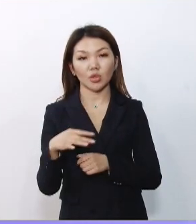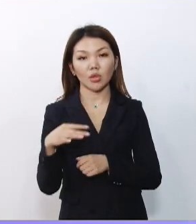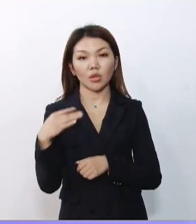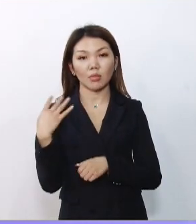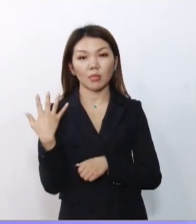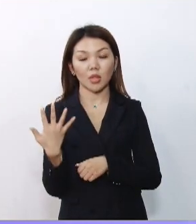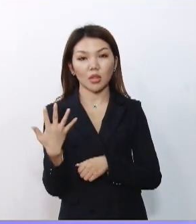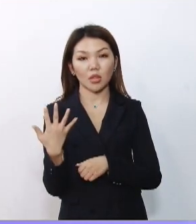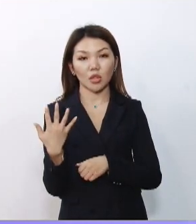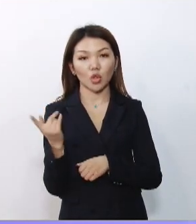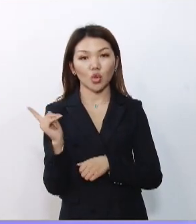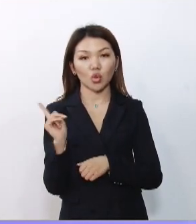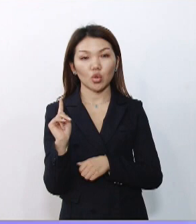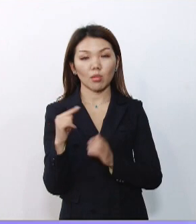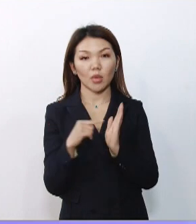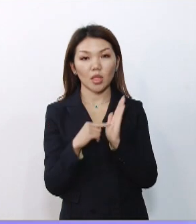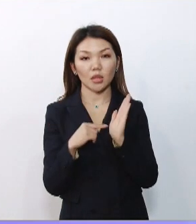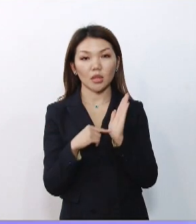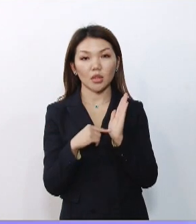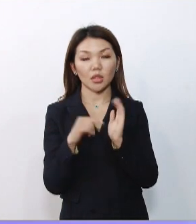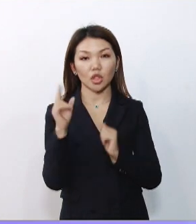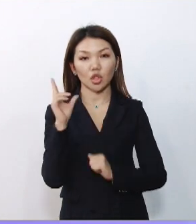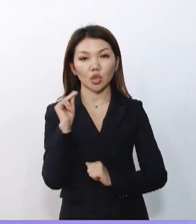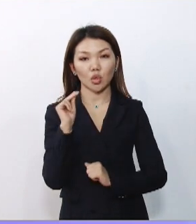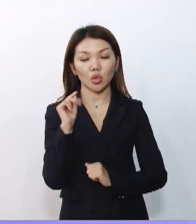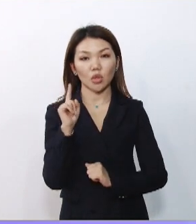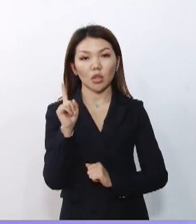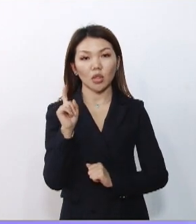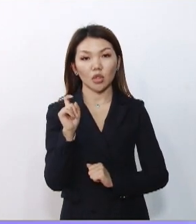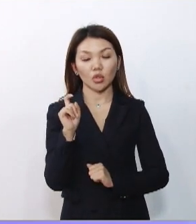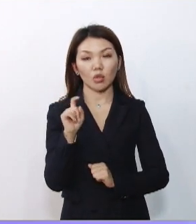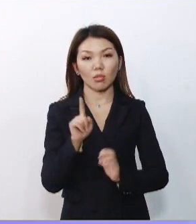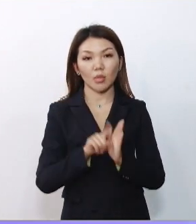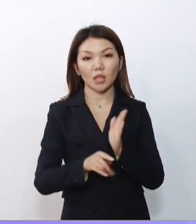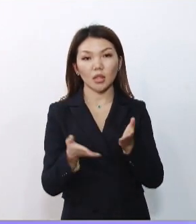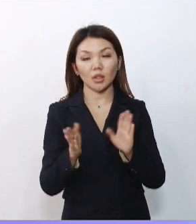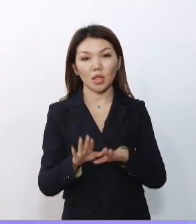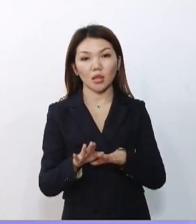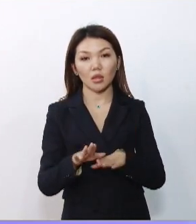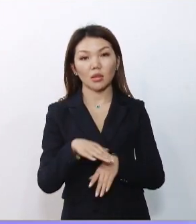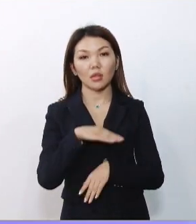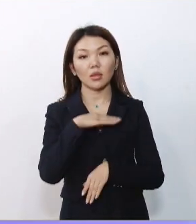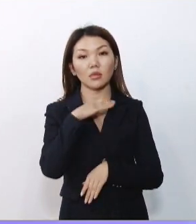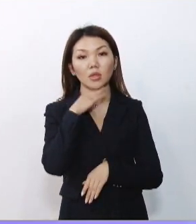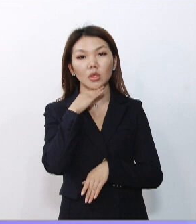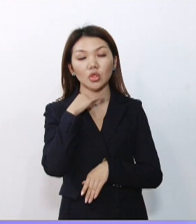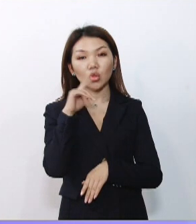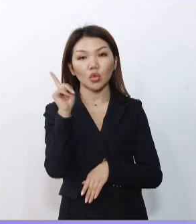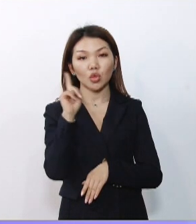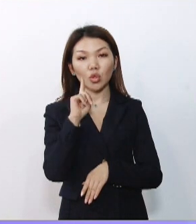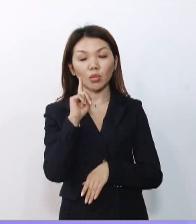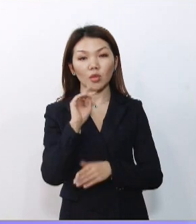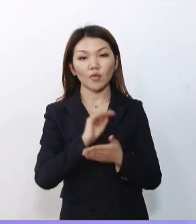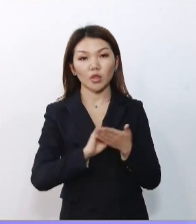45. Чтобы разделилось число на 100 без остатка, достаточно, чтобы в